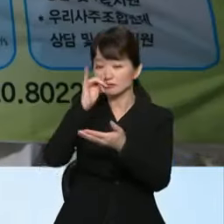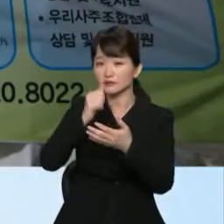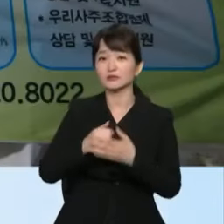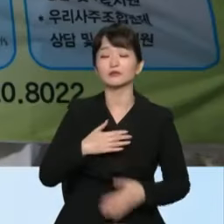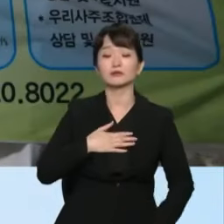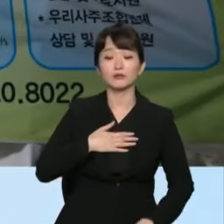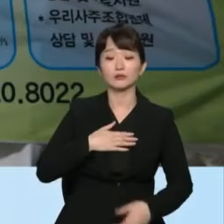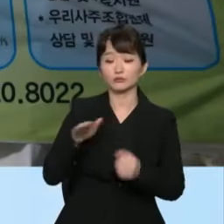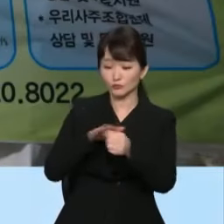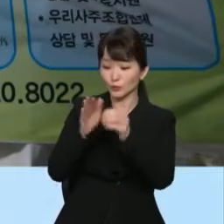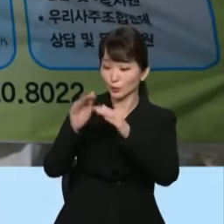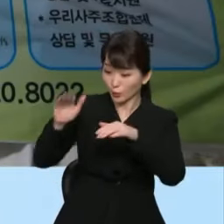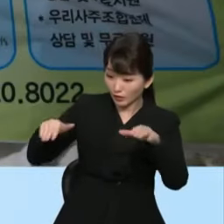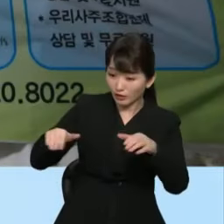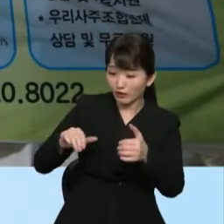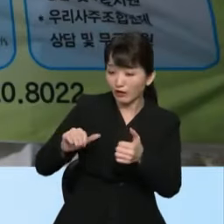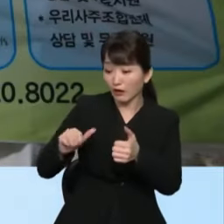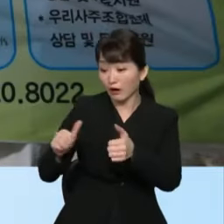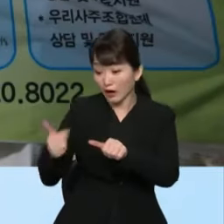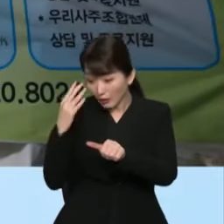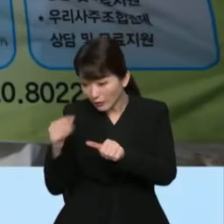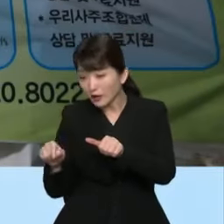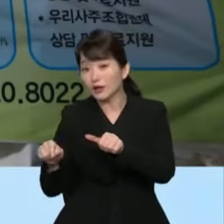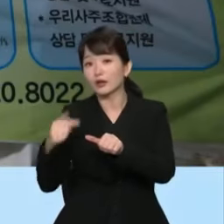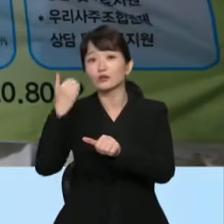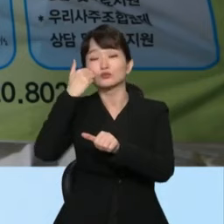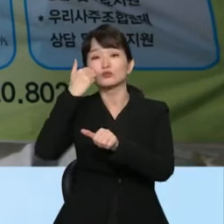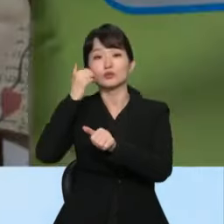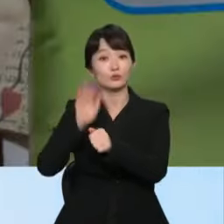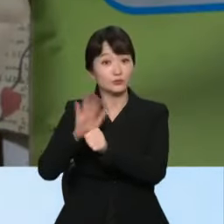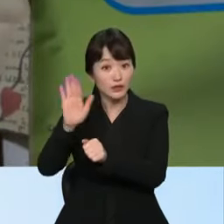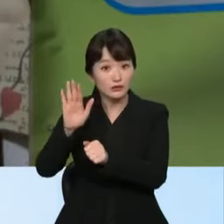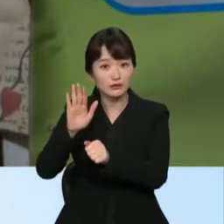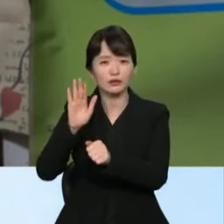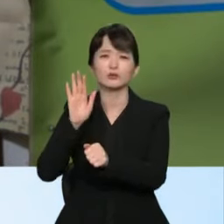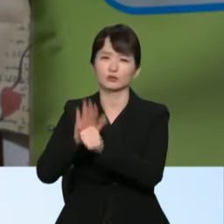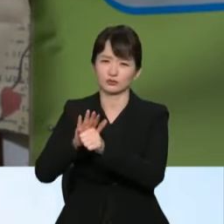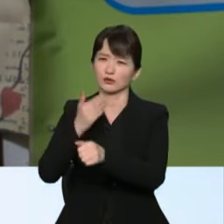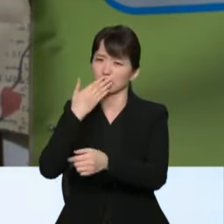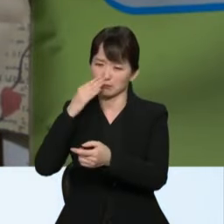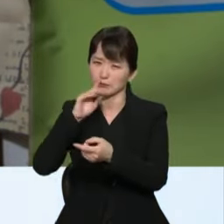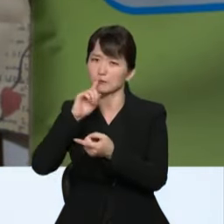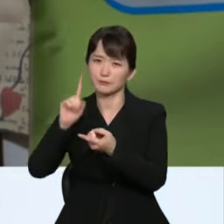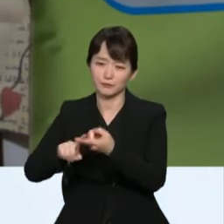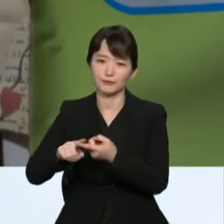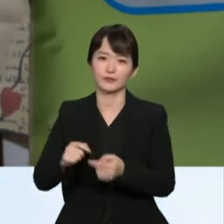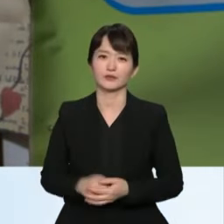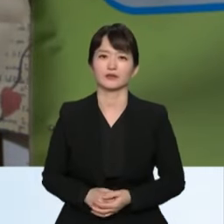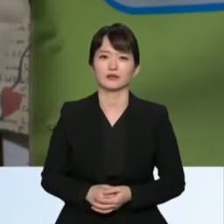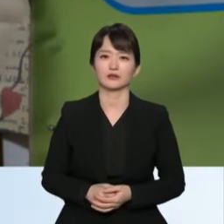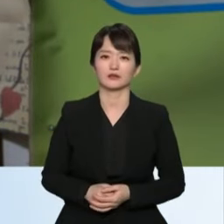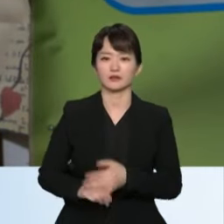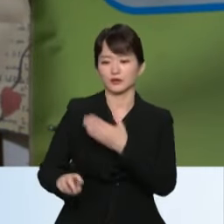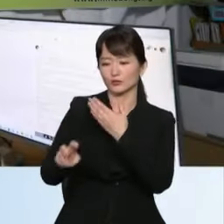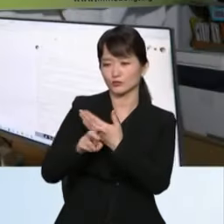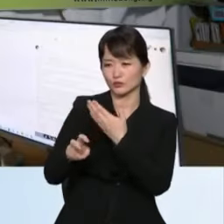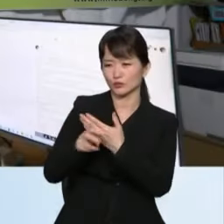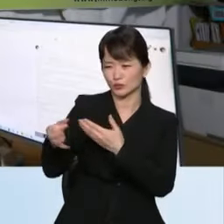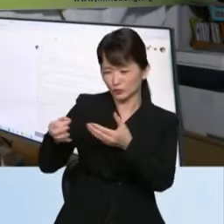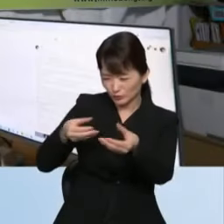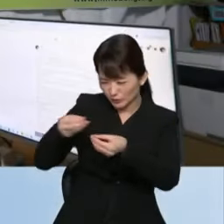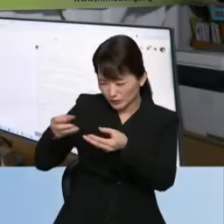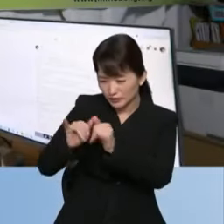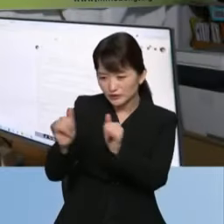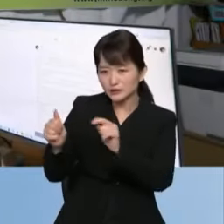사랑하는 이웃이 당장 죽어 가는데 누가 안 돕겠습니까 당연히 도와야죠이 불법 세체 영력은 뭐